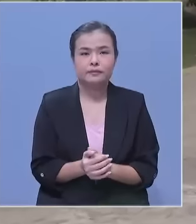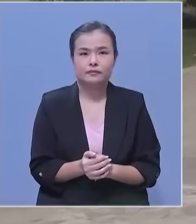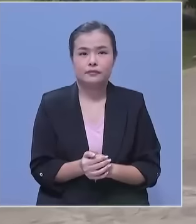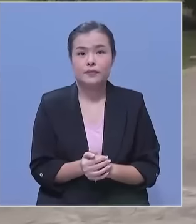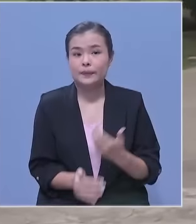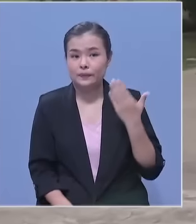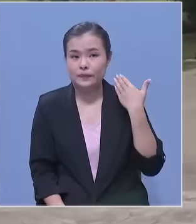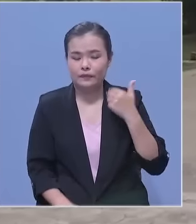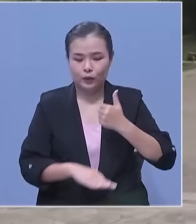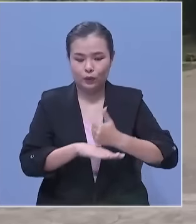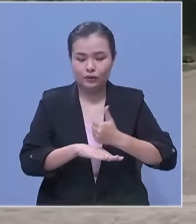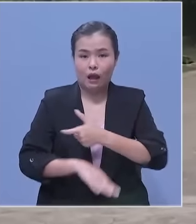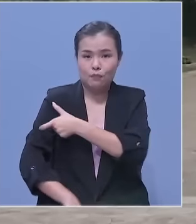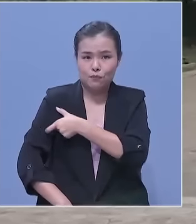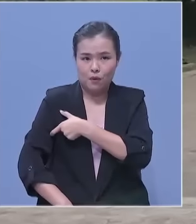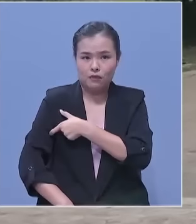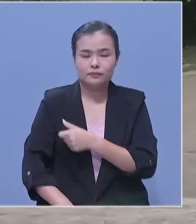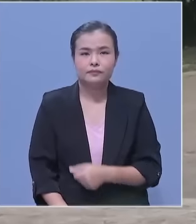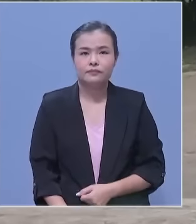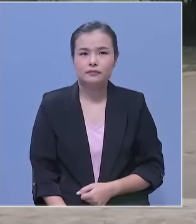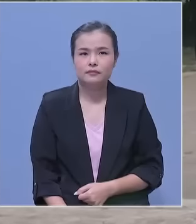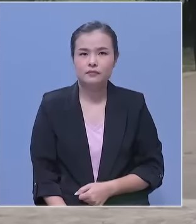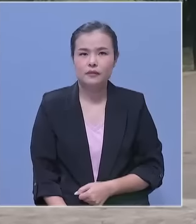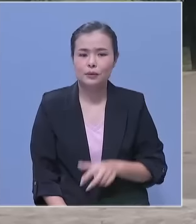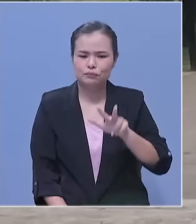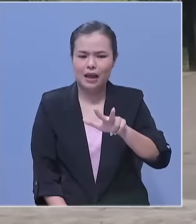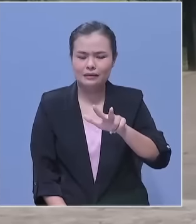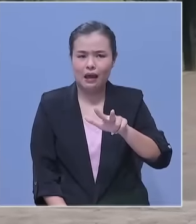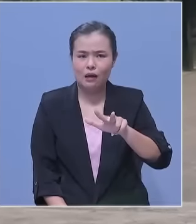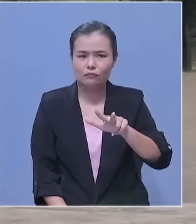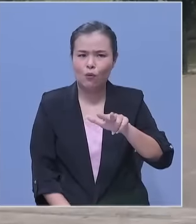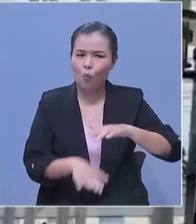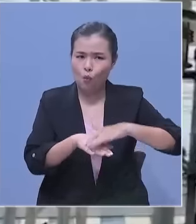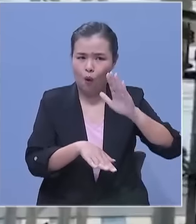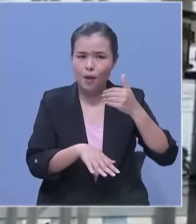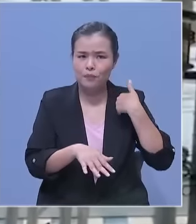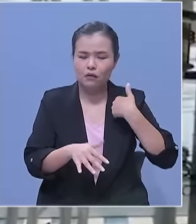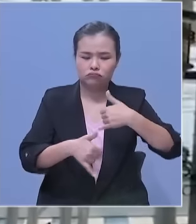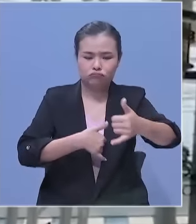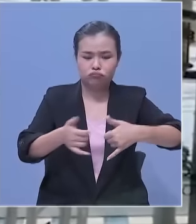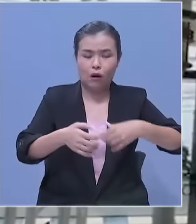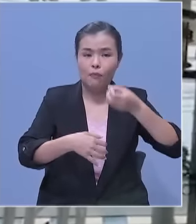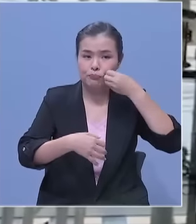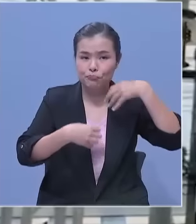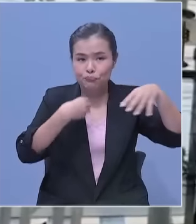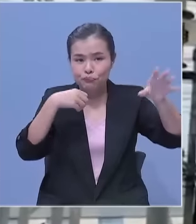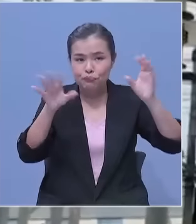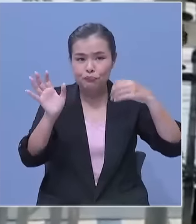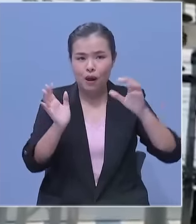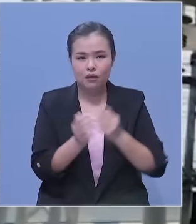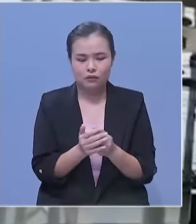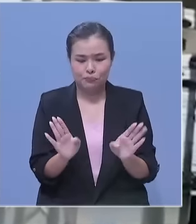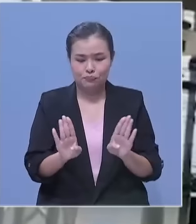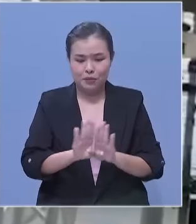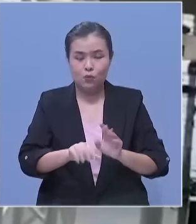านั้นหัวหน้ารปภ.ก็ยืนยันว่าบ่ายสามโมงกว่าเนี่ยก็จะมีคนเริ่มทยอยออกจากพื้นที่เพราะหอ